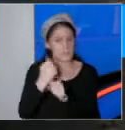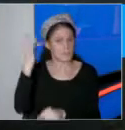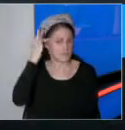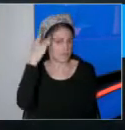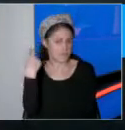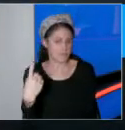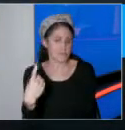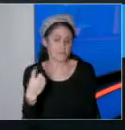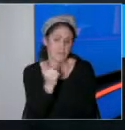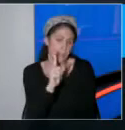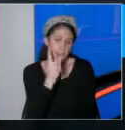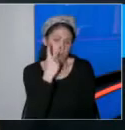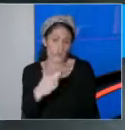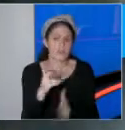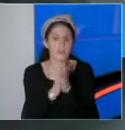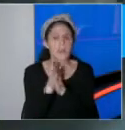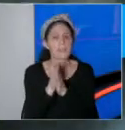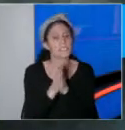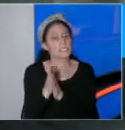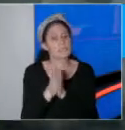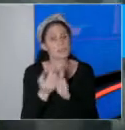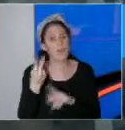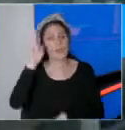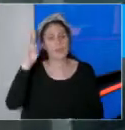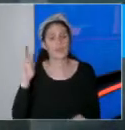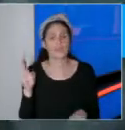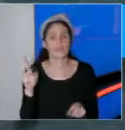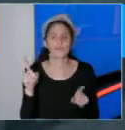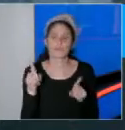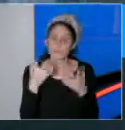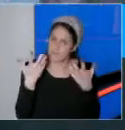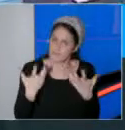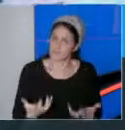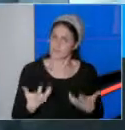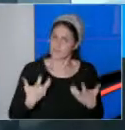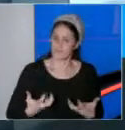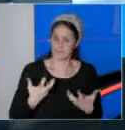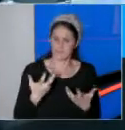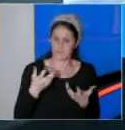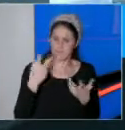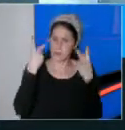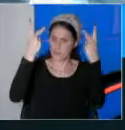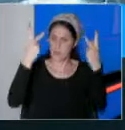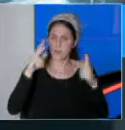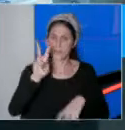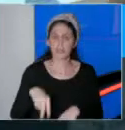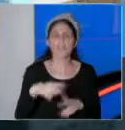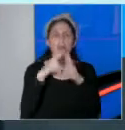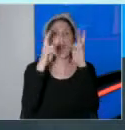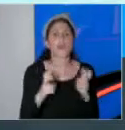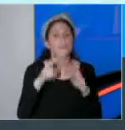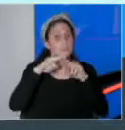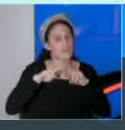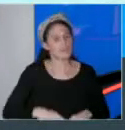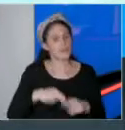בעיקר תמריצים יותר, נקרא לזה ככה, כבדי משקל, לערים שבאמת נשארות